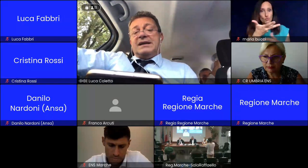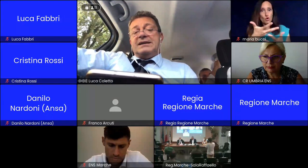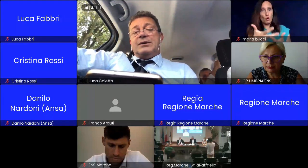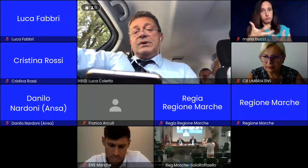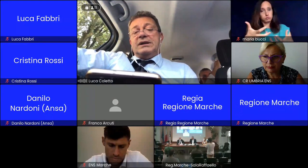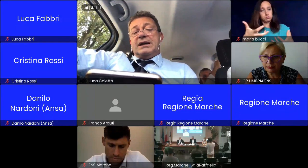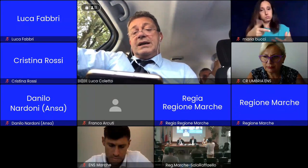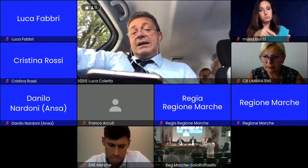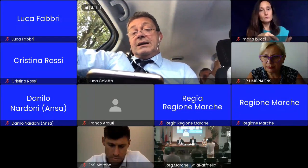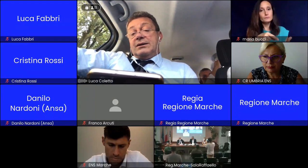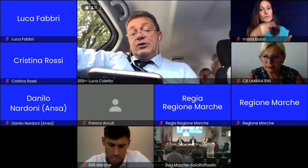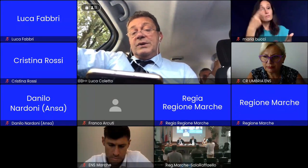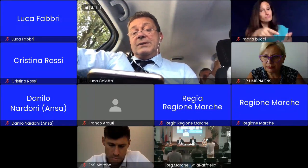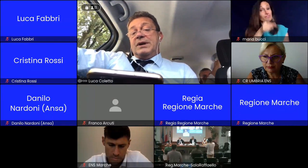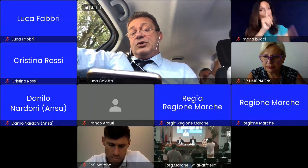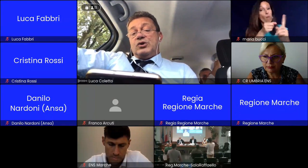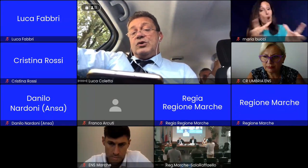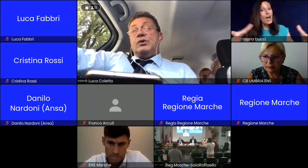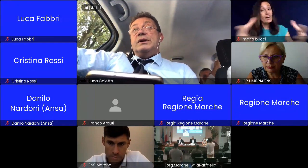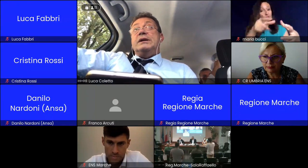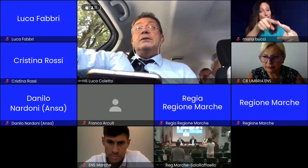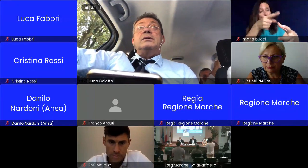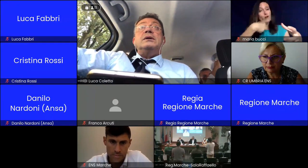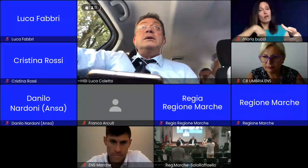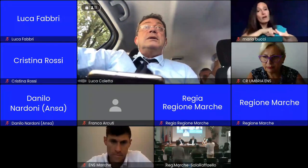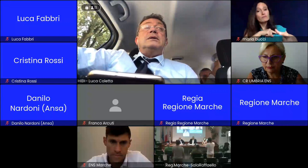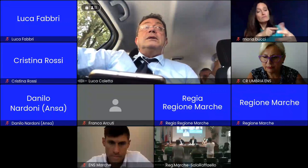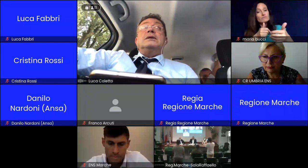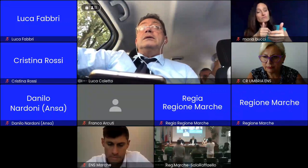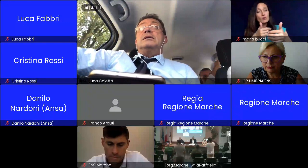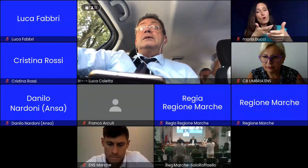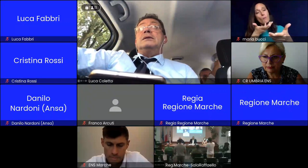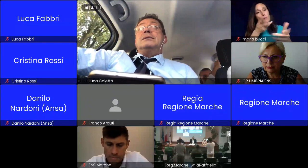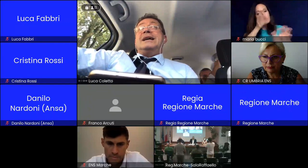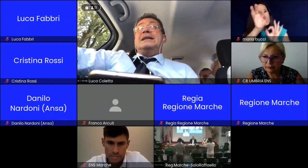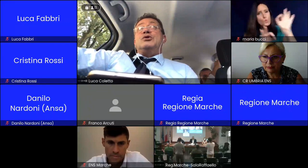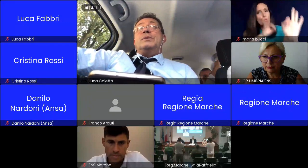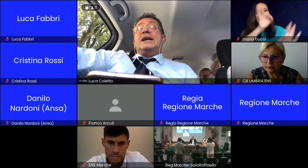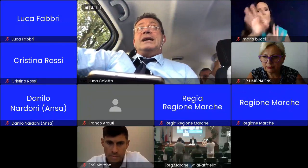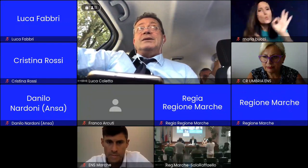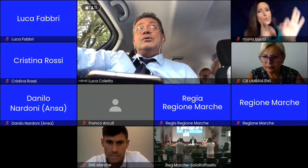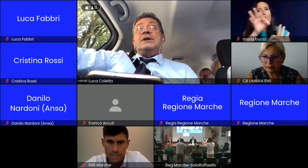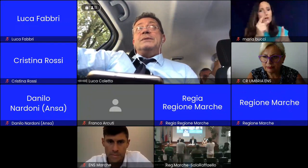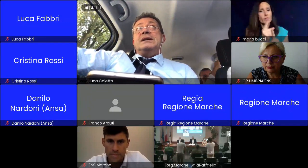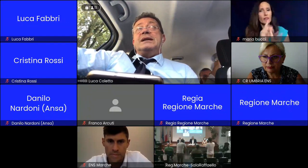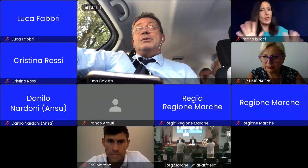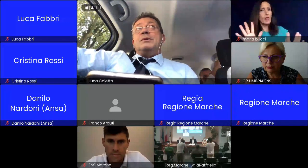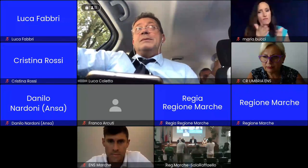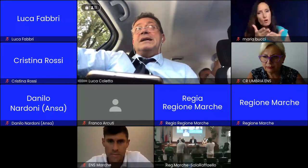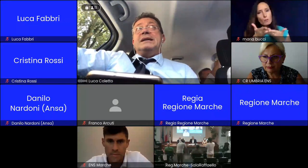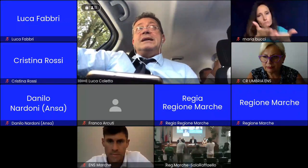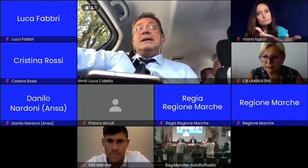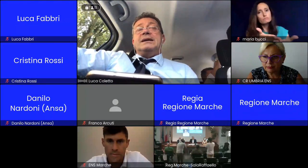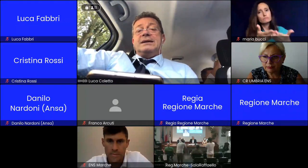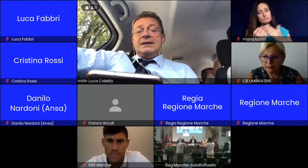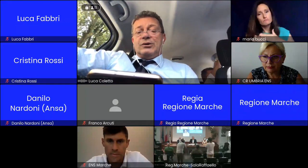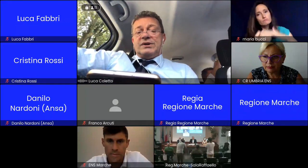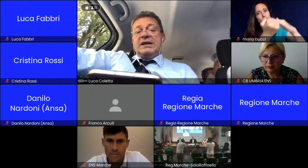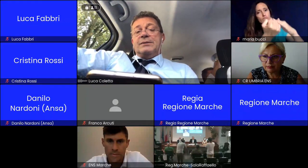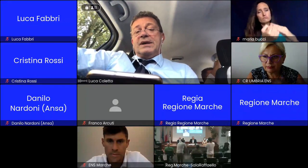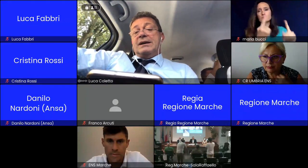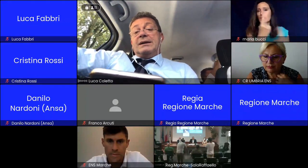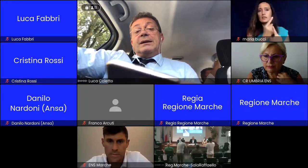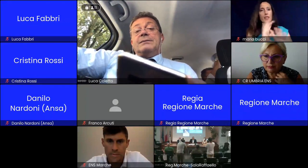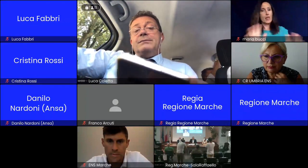che deve essere seguita, e, come ripeto e sottolineo, è da superare assolutamente la problematica